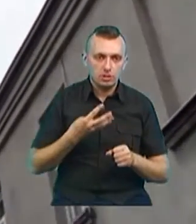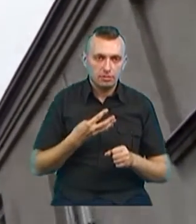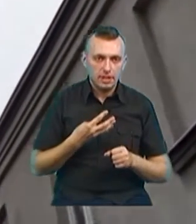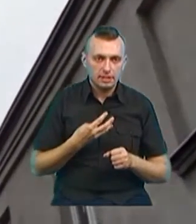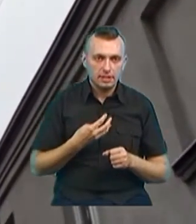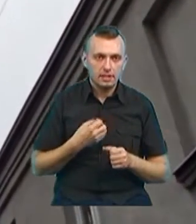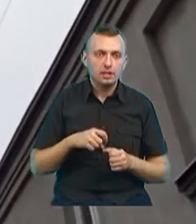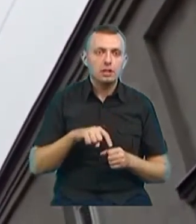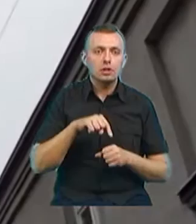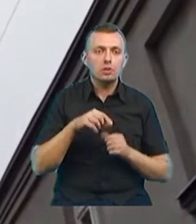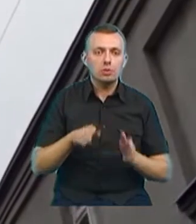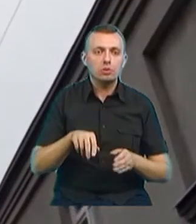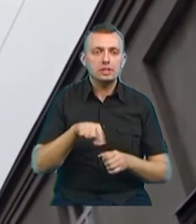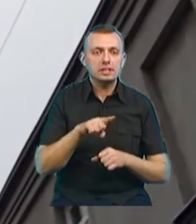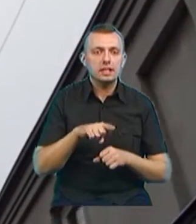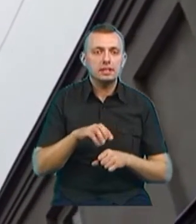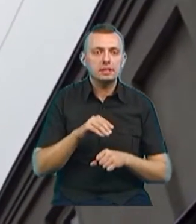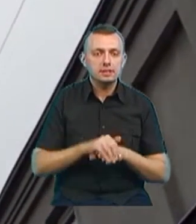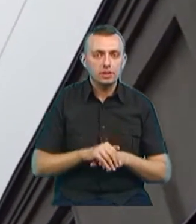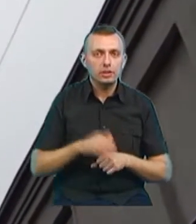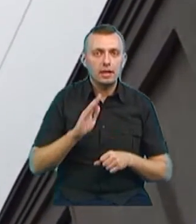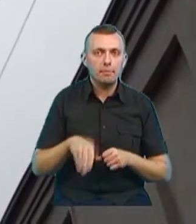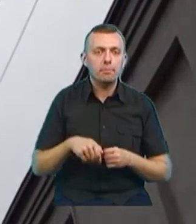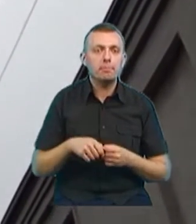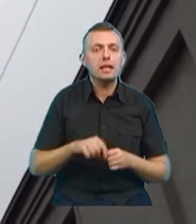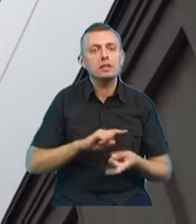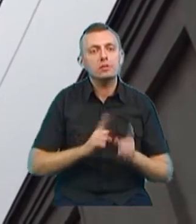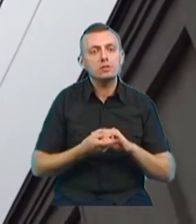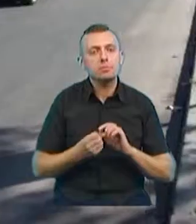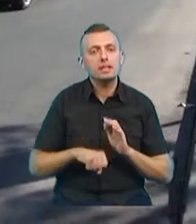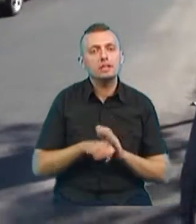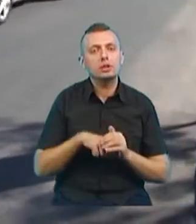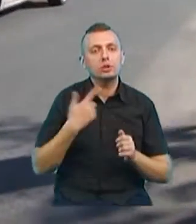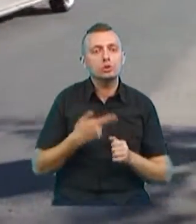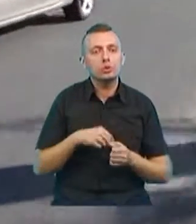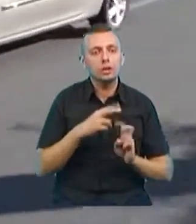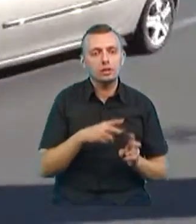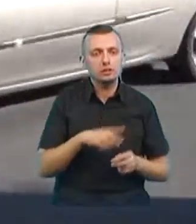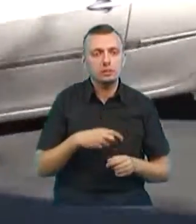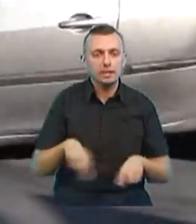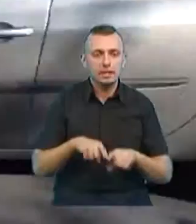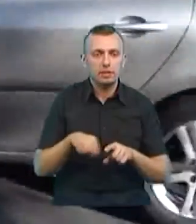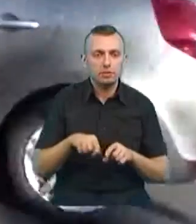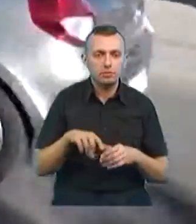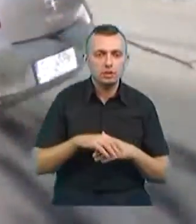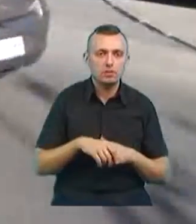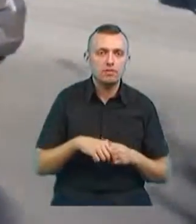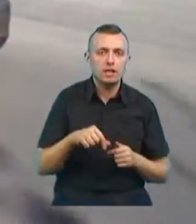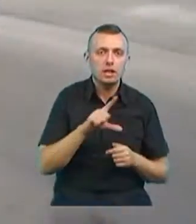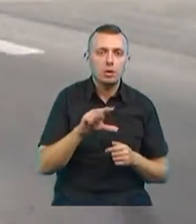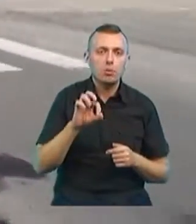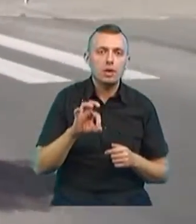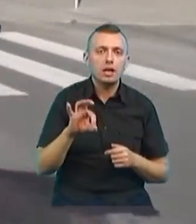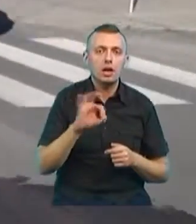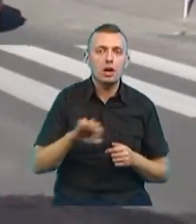od godziny 24 do dnia 1 listopada do godziny 24. W ulicach Zgoda i Cmentarna obowiązywał będzie zakaz ruchu pojazdów